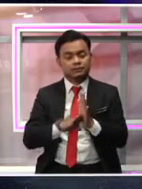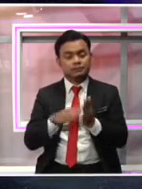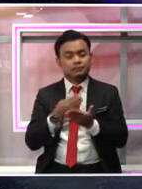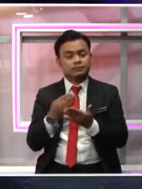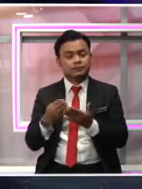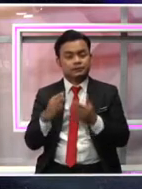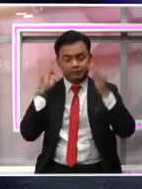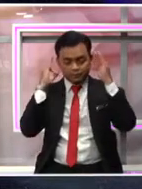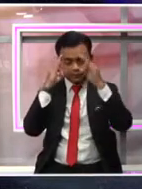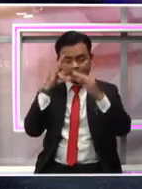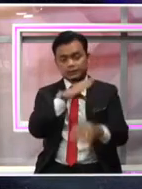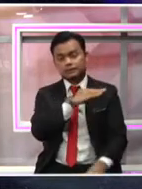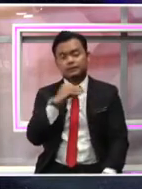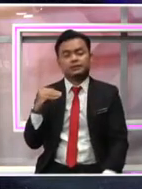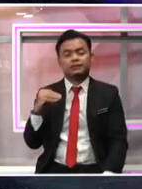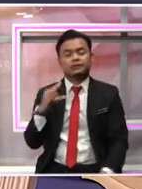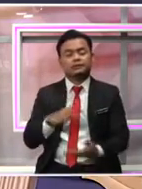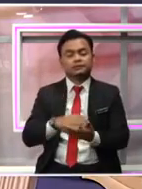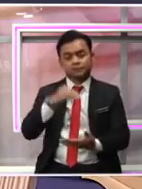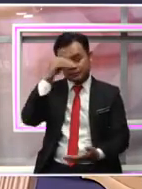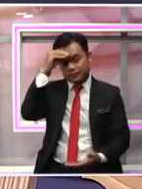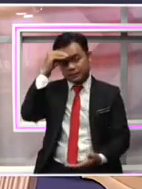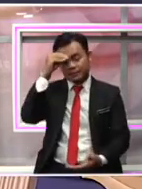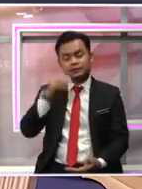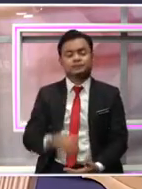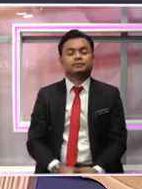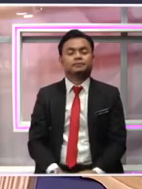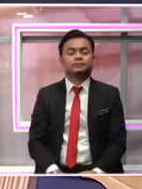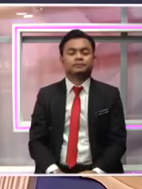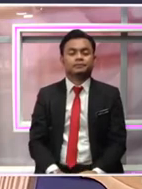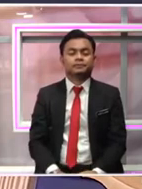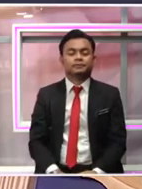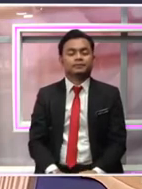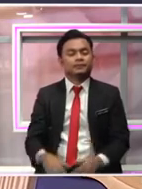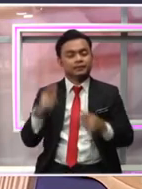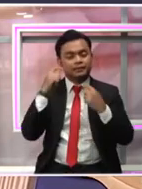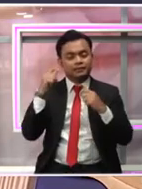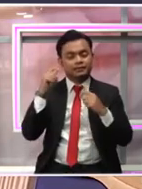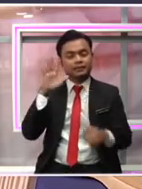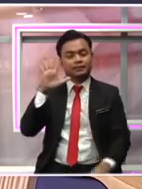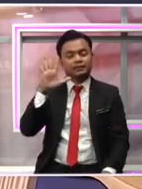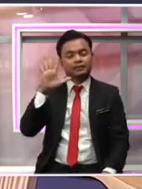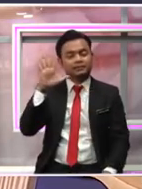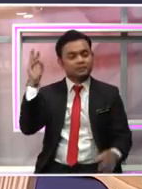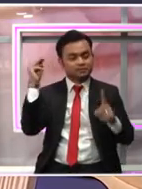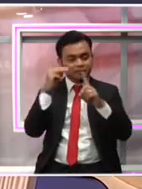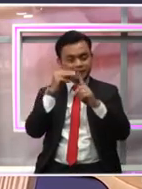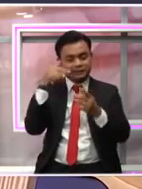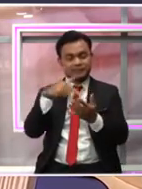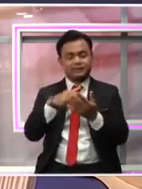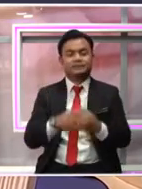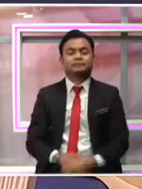jawabannya adalah otah Nyai memakai lagi untuk Nisa kisahnya sendiri saya nyampai